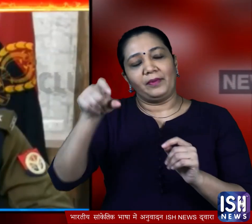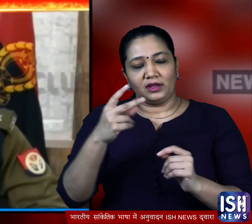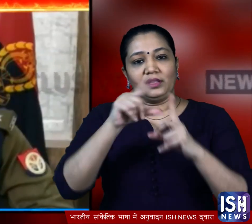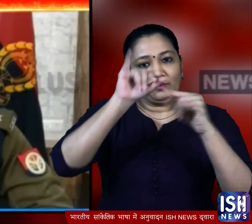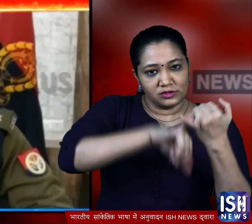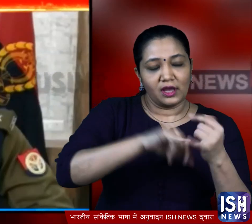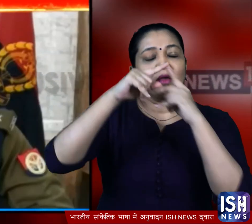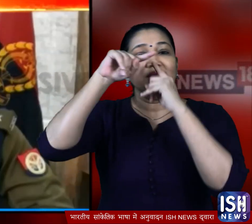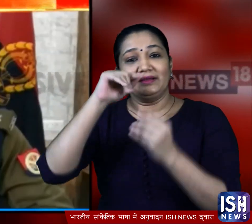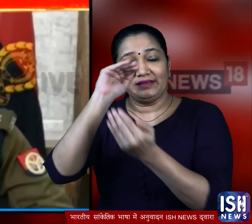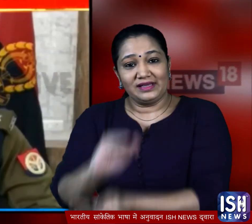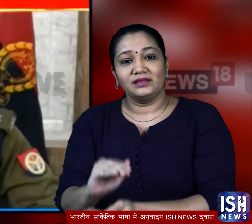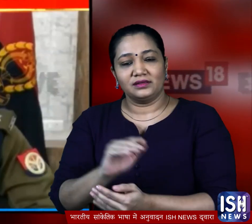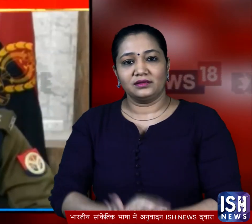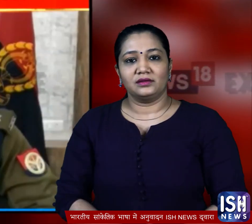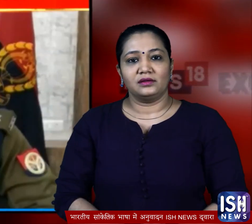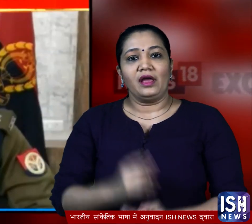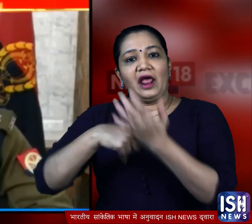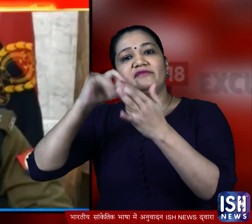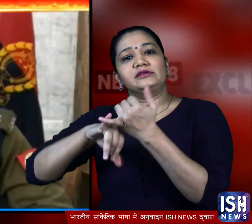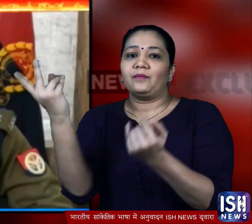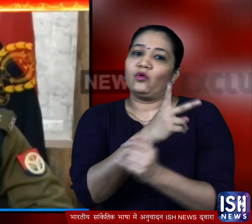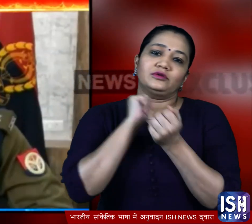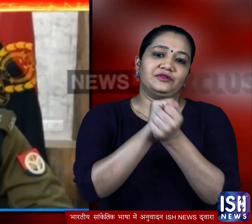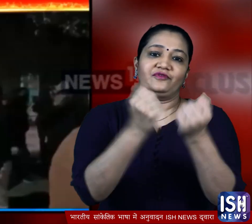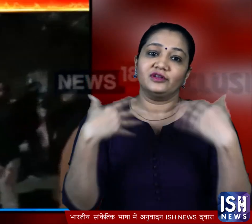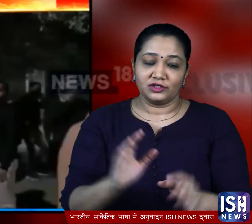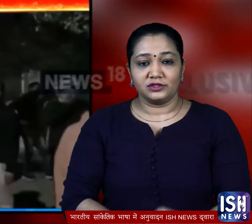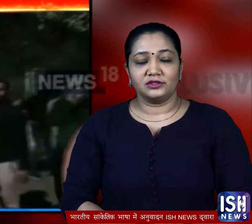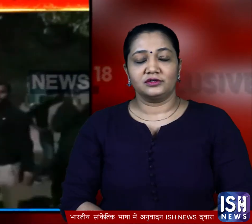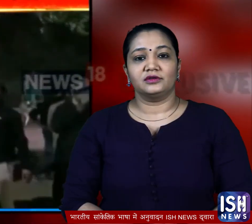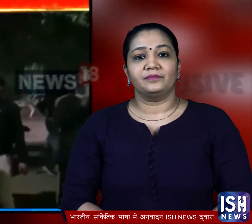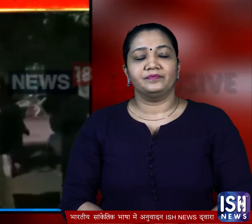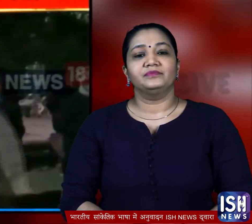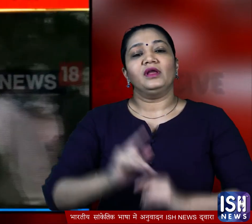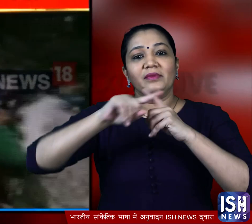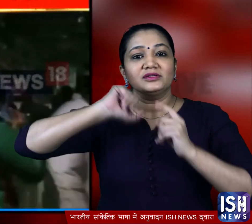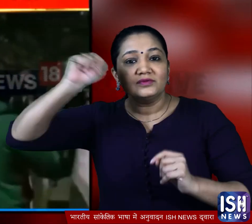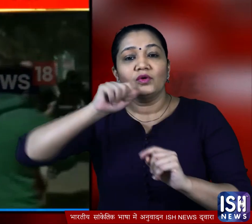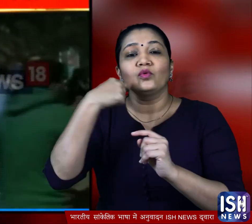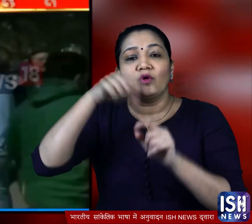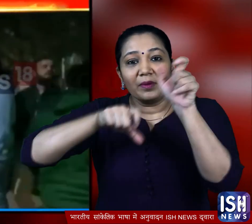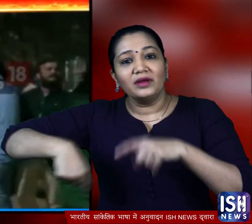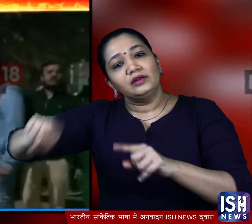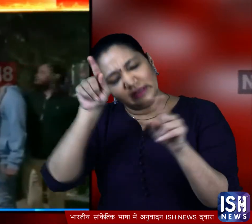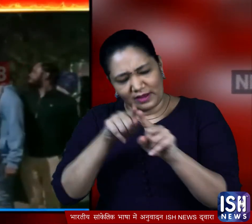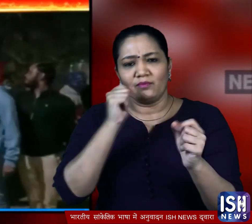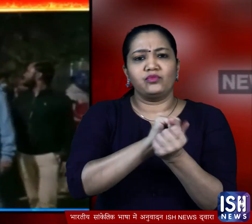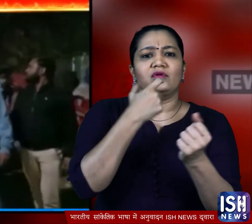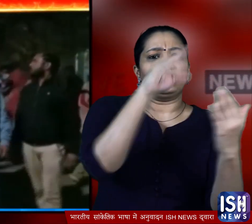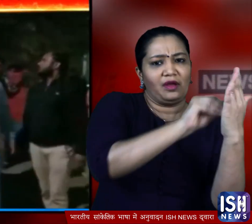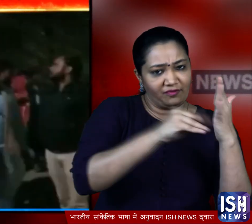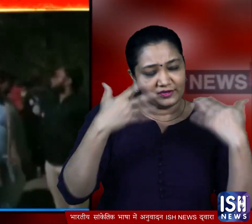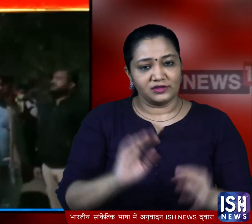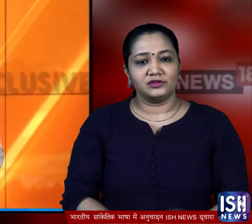व्यक्ति दीपू सिंह एवं उनके पुत्र करमवीर सिंह की गिरफ्तारी की गई है। इसके अलावा इस मामले में प्रदर्शन करने वाले लोगों के खिलाफ भी पुलिस